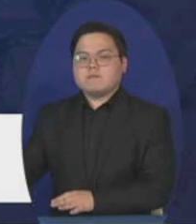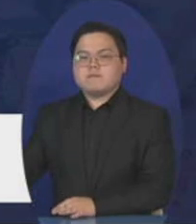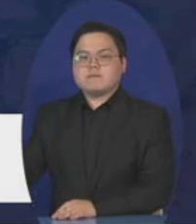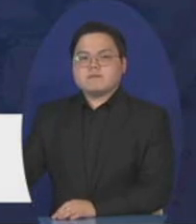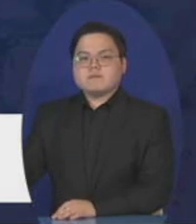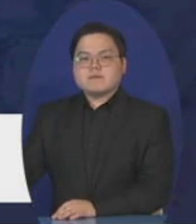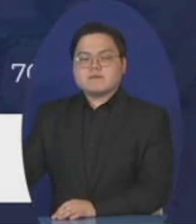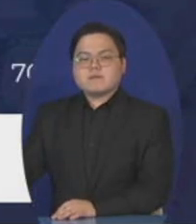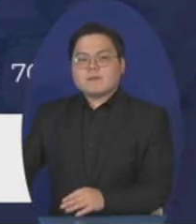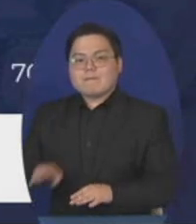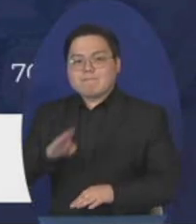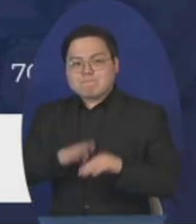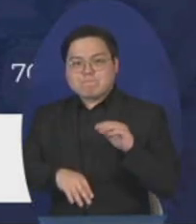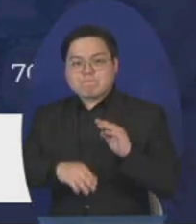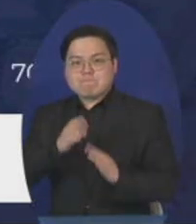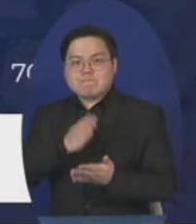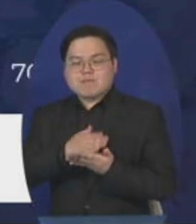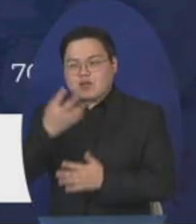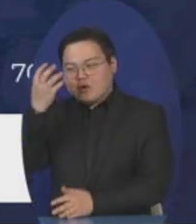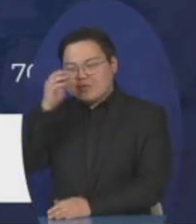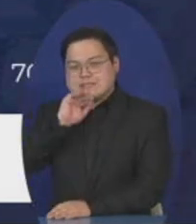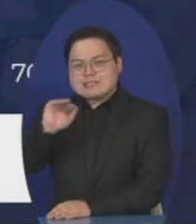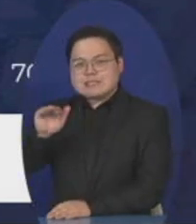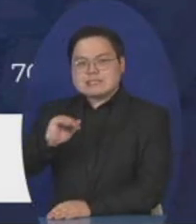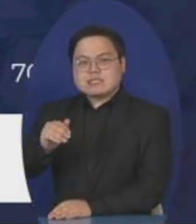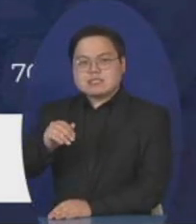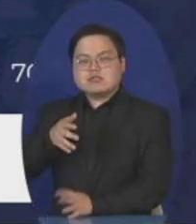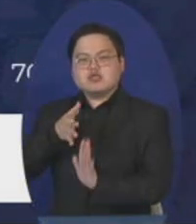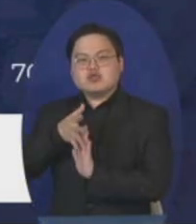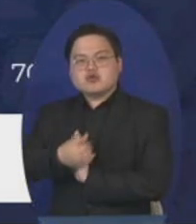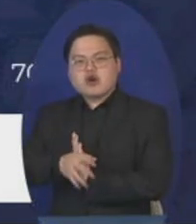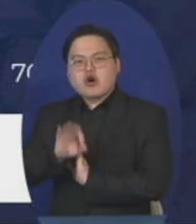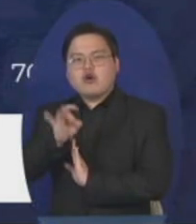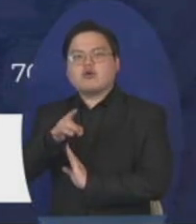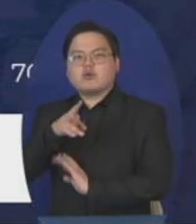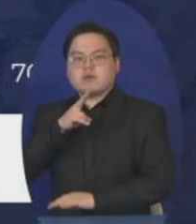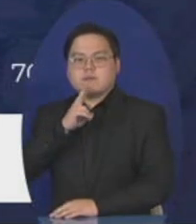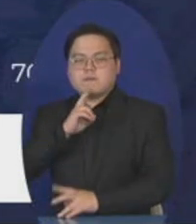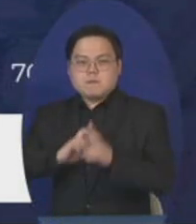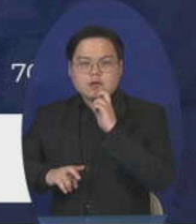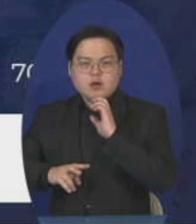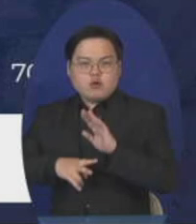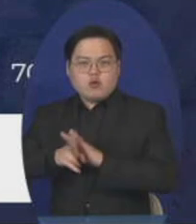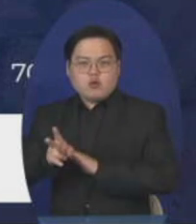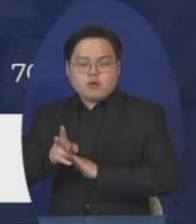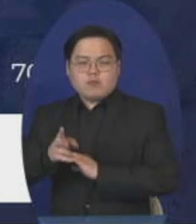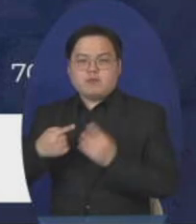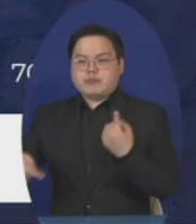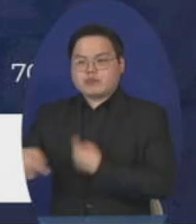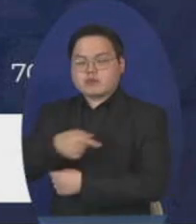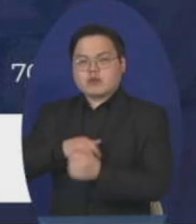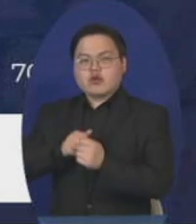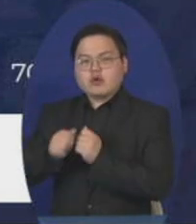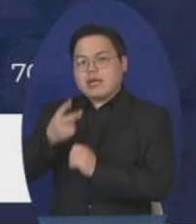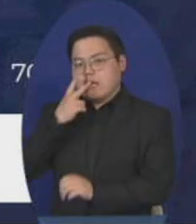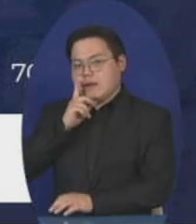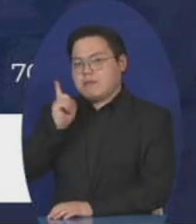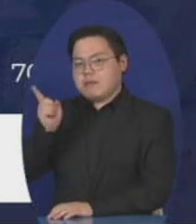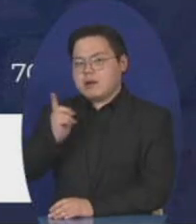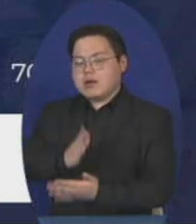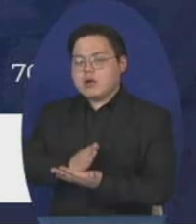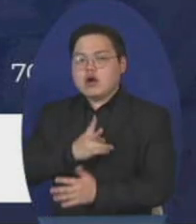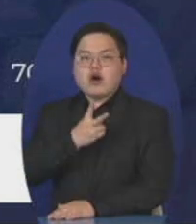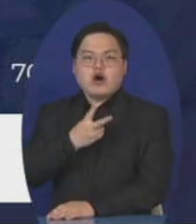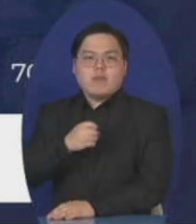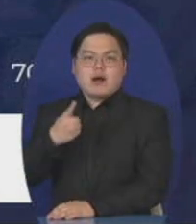Барилга барид төр чахаж төсвөө өрөнд оруулдаг тогтолцооноос шалтгаалж зөвхөн концессийн төлбөрт төсвөөс дараах байдлаар эргэн төлөлт хийгдэж ирсэн.